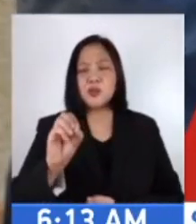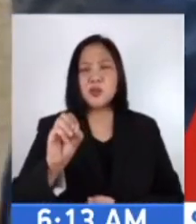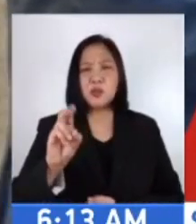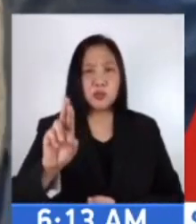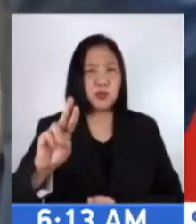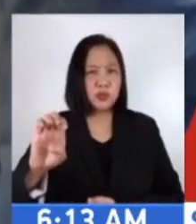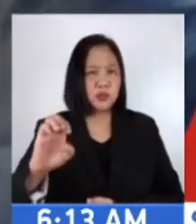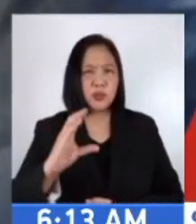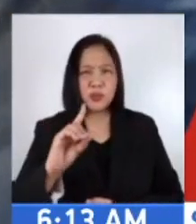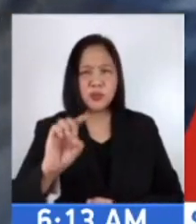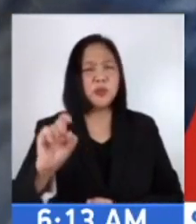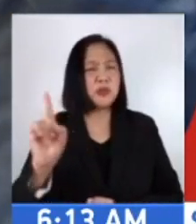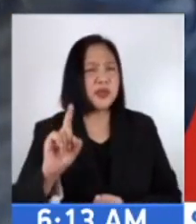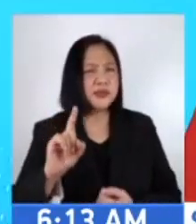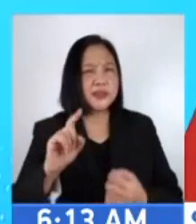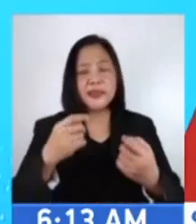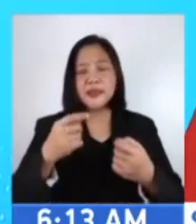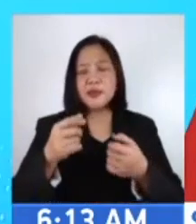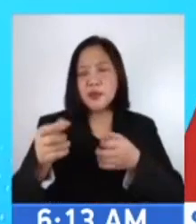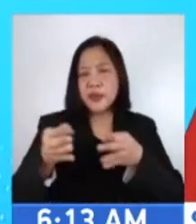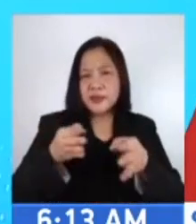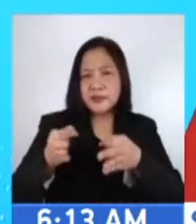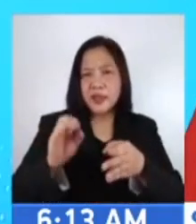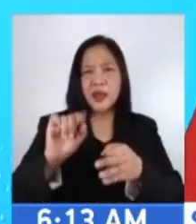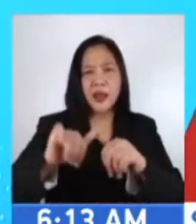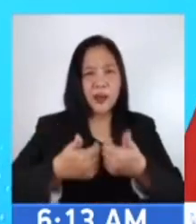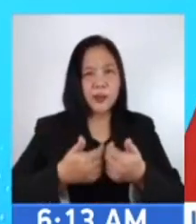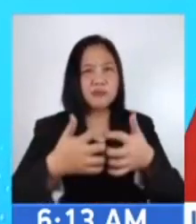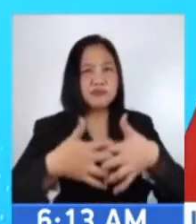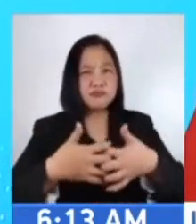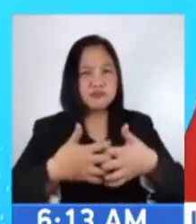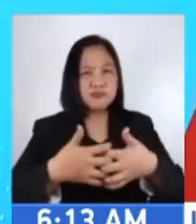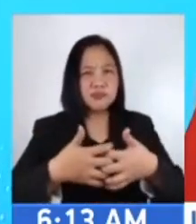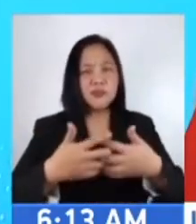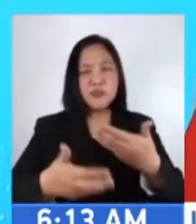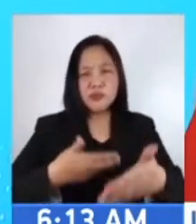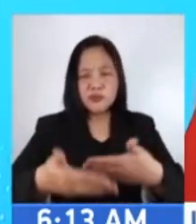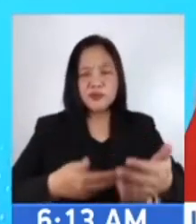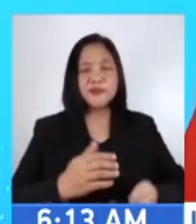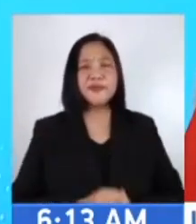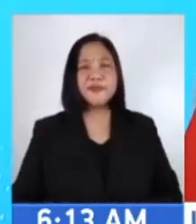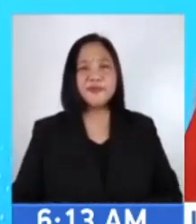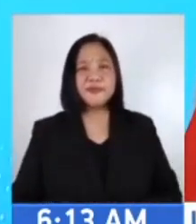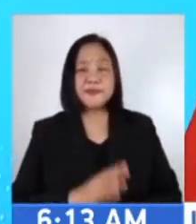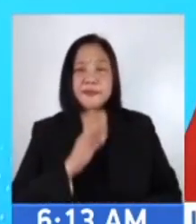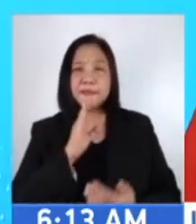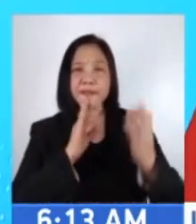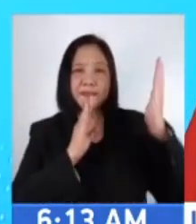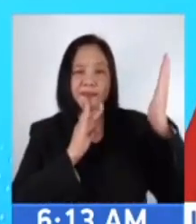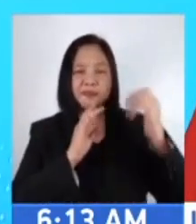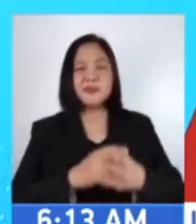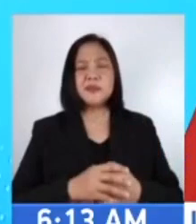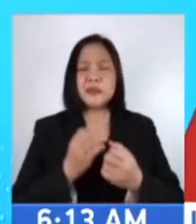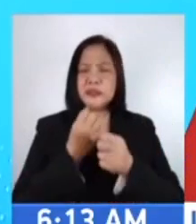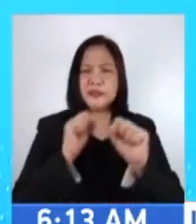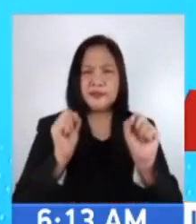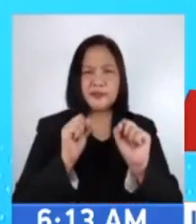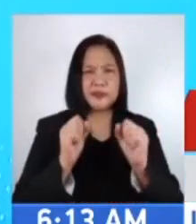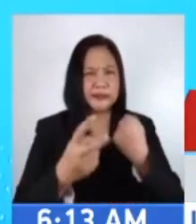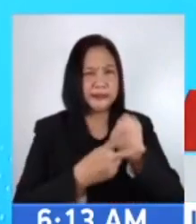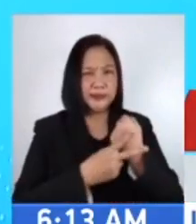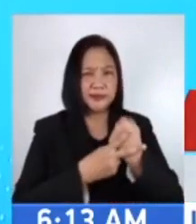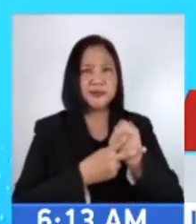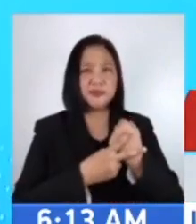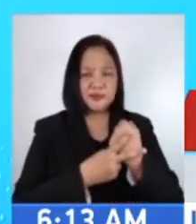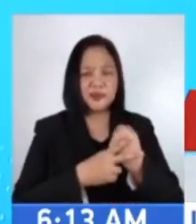paano mag-ooperate ang isang makina. The safety and security of the source code is vital to the